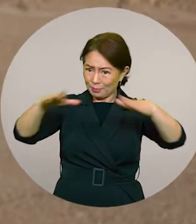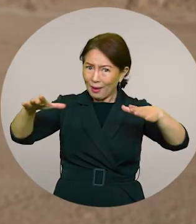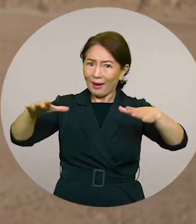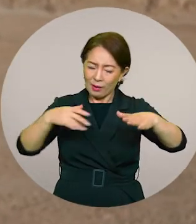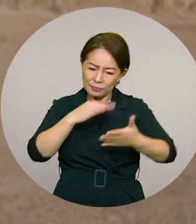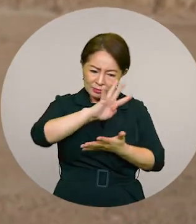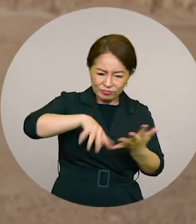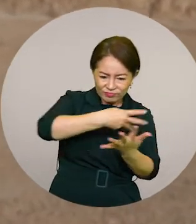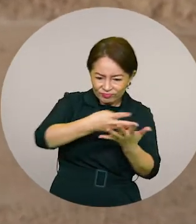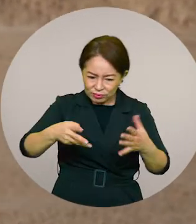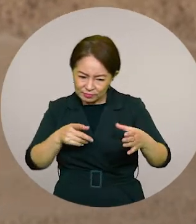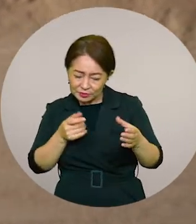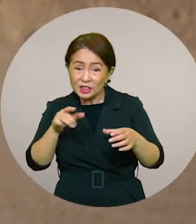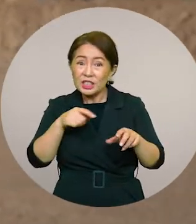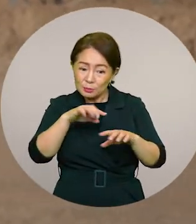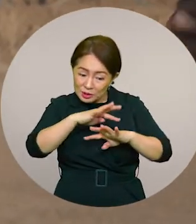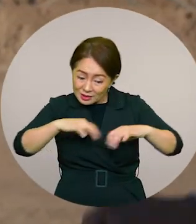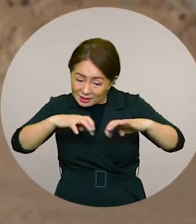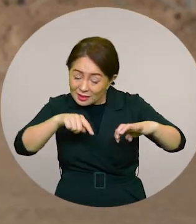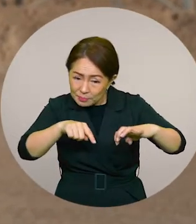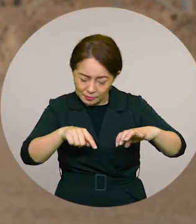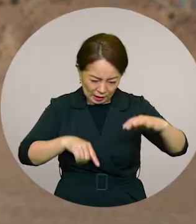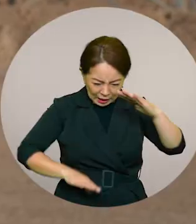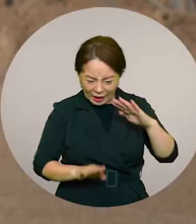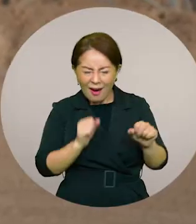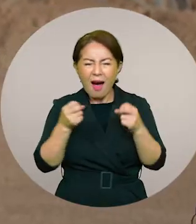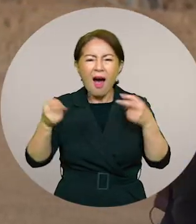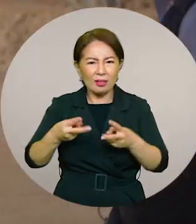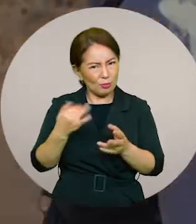координат системийг газрын гүнд байгаа координат систем хоёрыг яг адилхан авч явах.